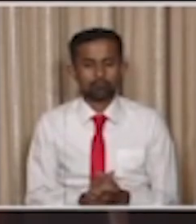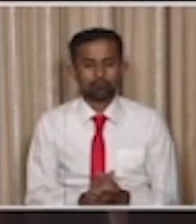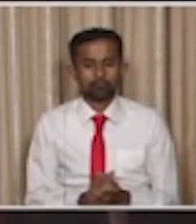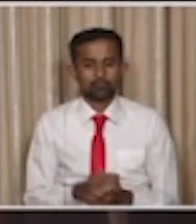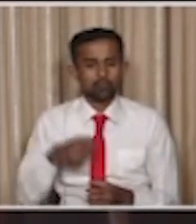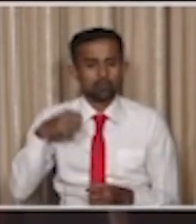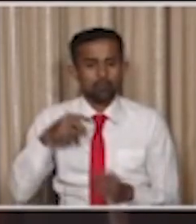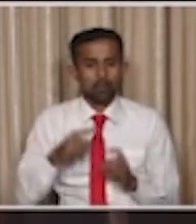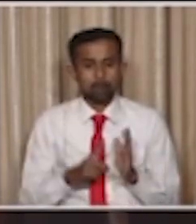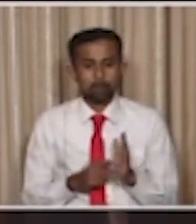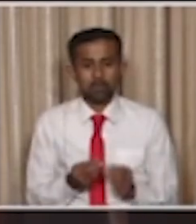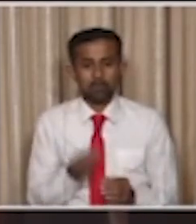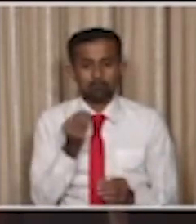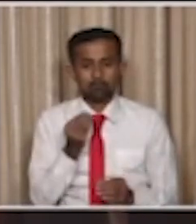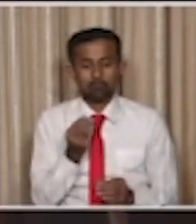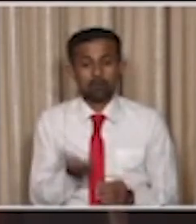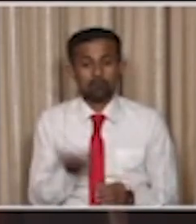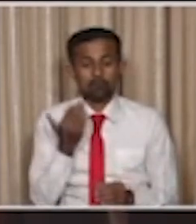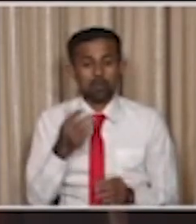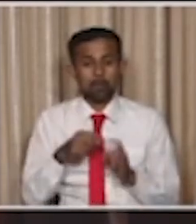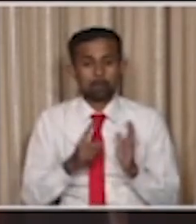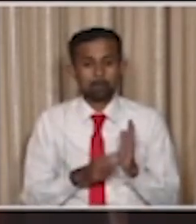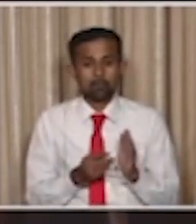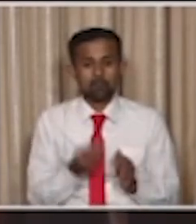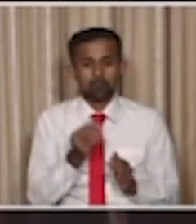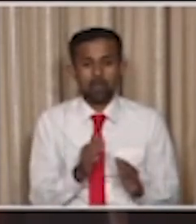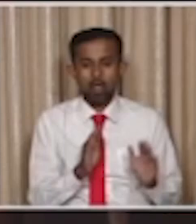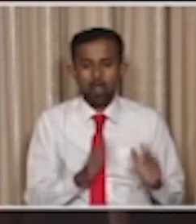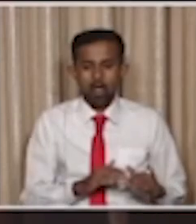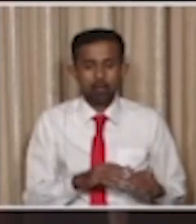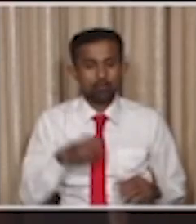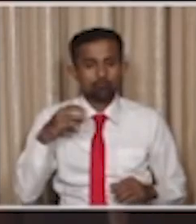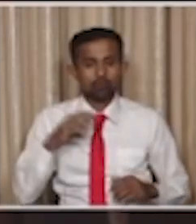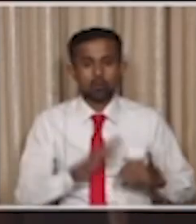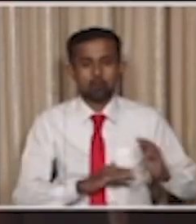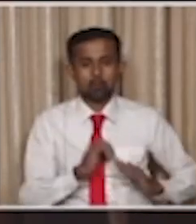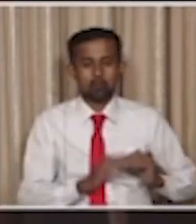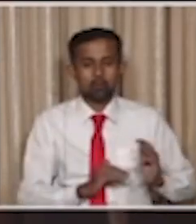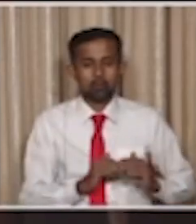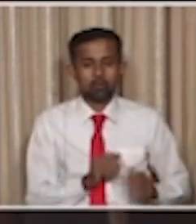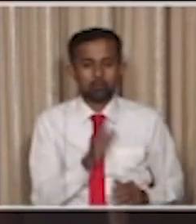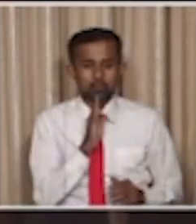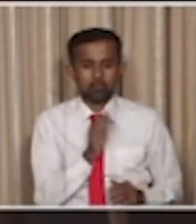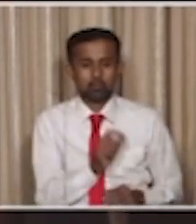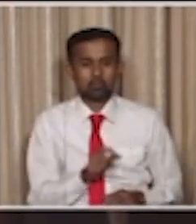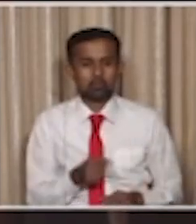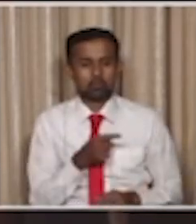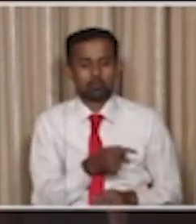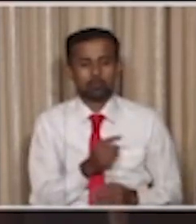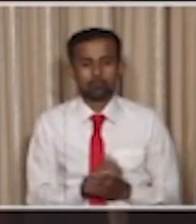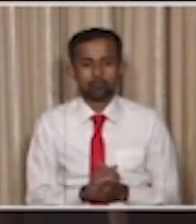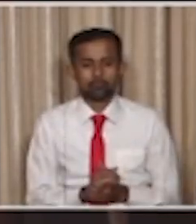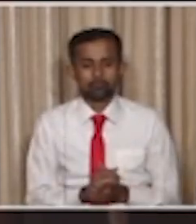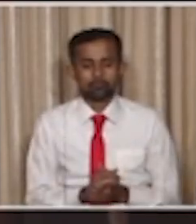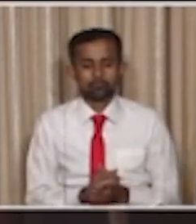විදුලි බිල වැඩි වෙනකොට වැඩියෙන්ම විදුලි බිල වැඩි වෙන්නේ අඩුවෙන්ම විදුලිය පාවිච්චි කරන අහිංසකම ජනතාවට